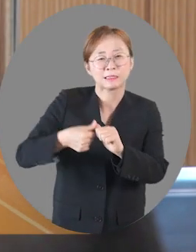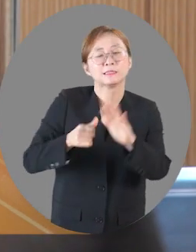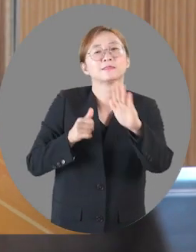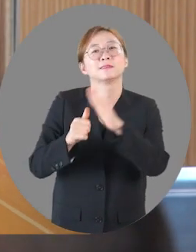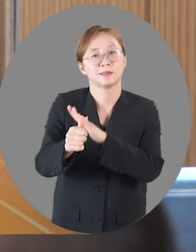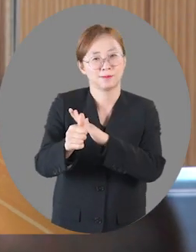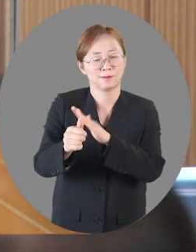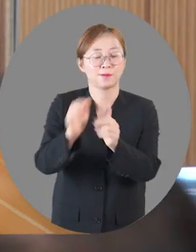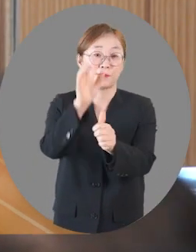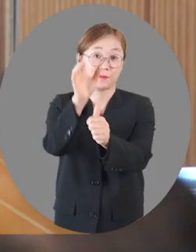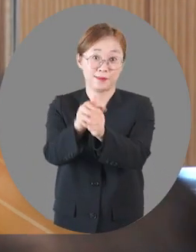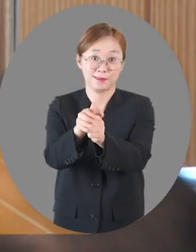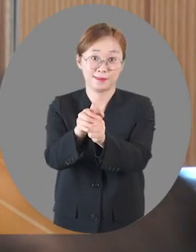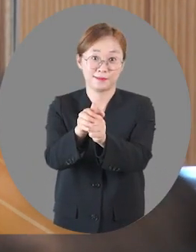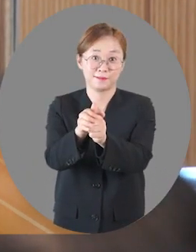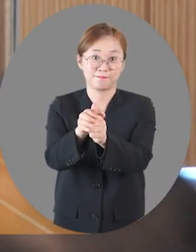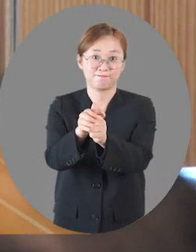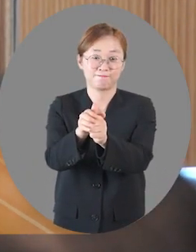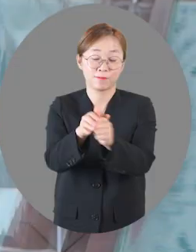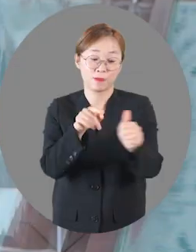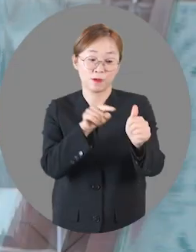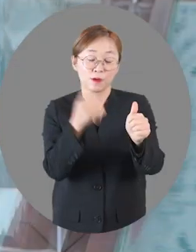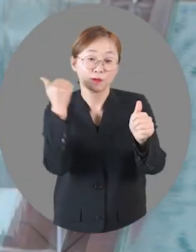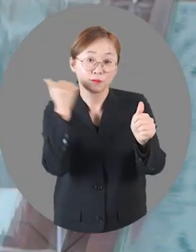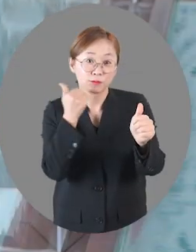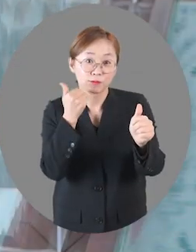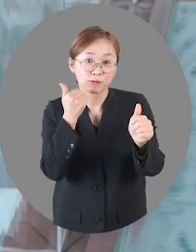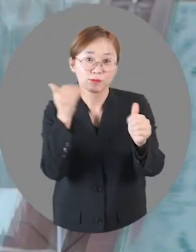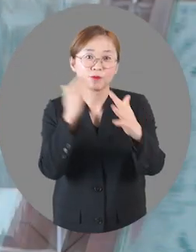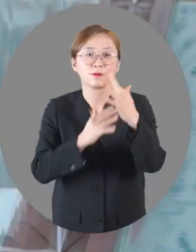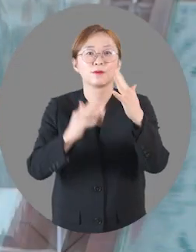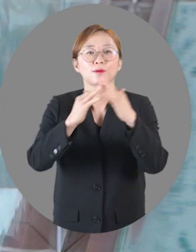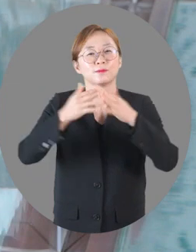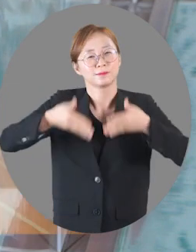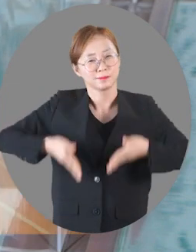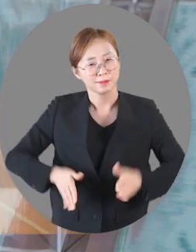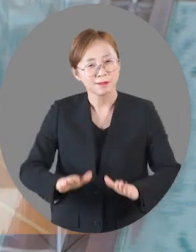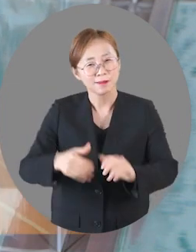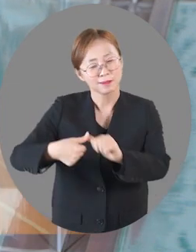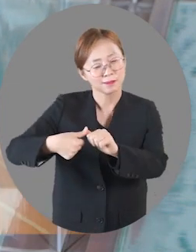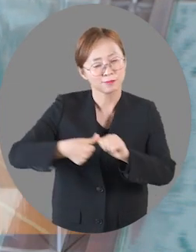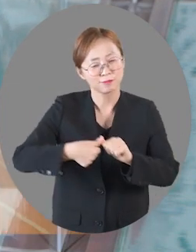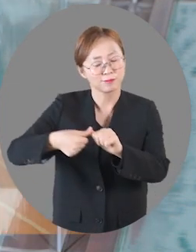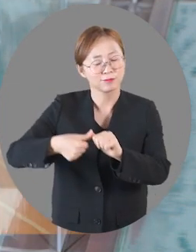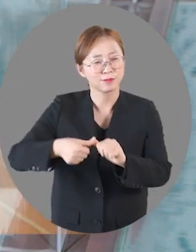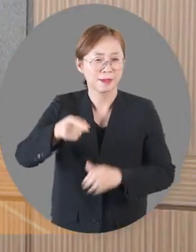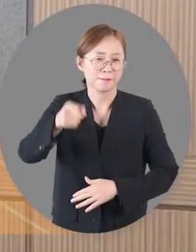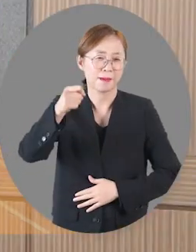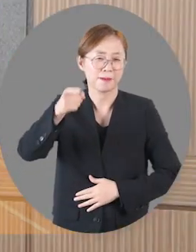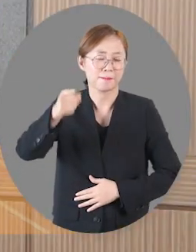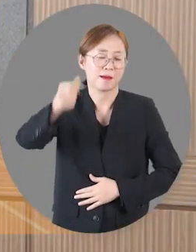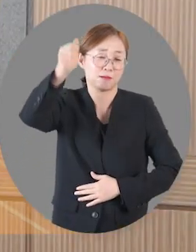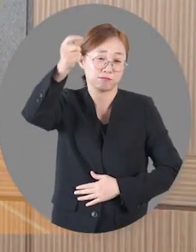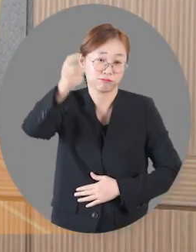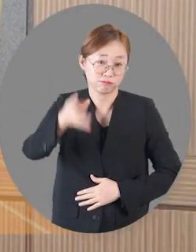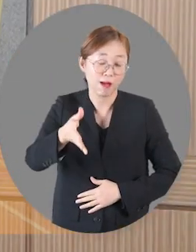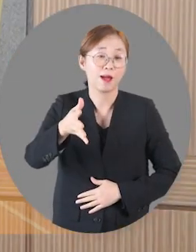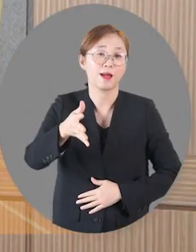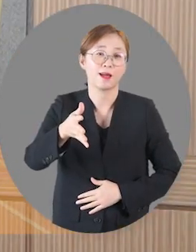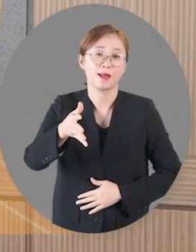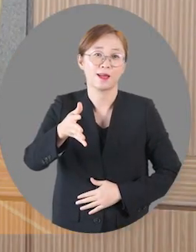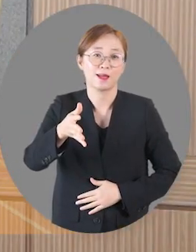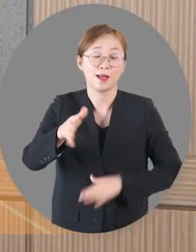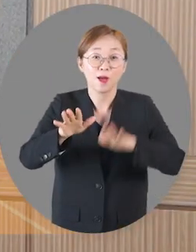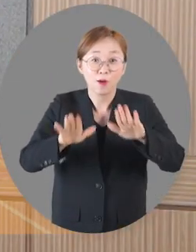씨름 선수를 위촉했습니다. 임태혁 선수는 공주 출신의 초대 태극장사이자 현역 최다